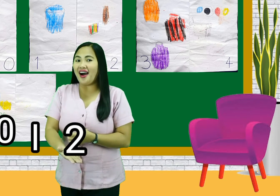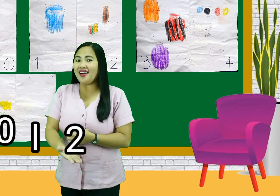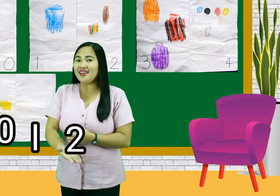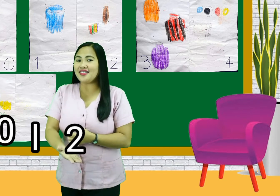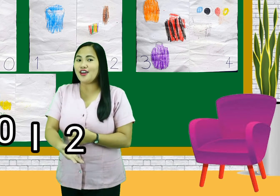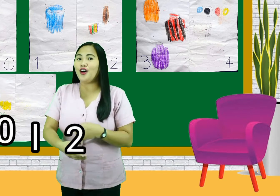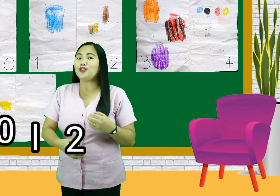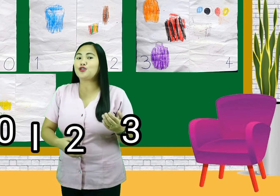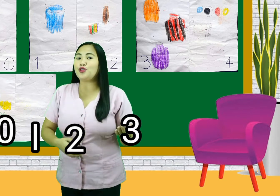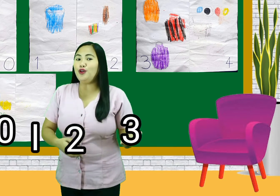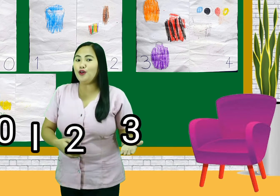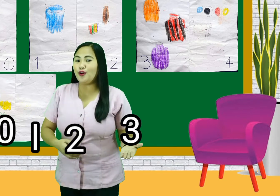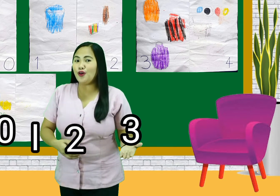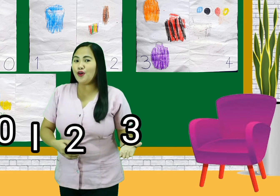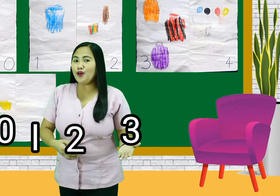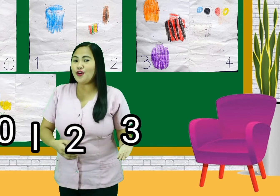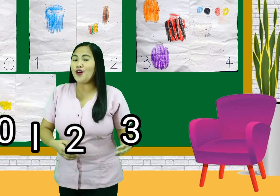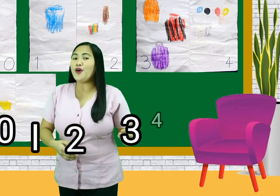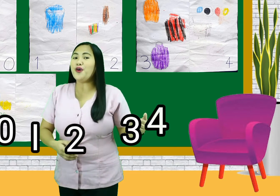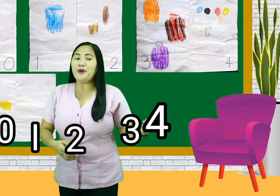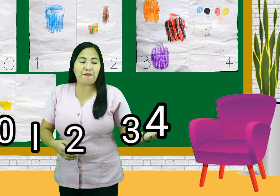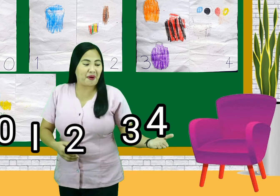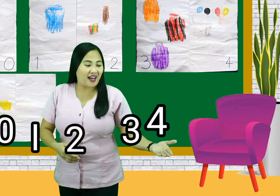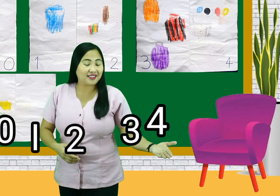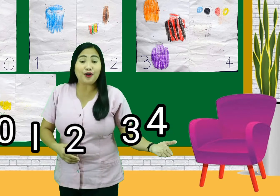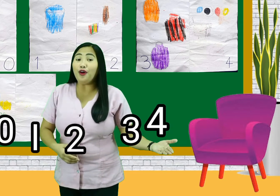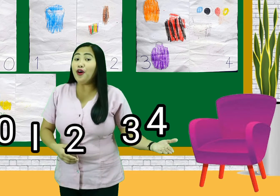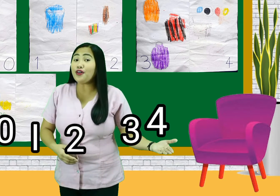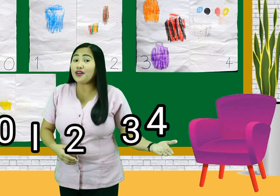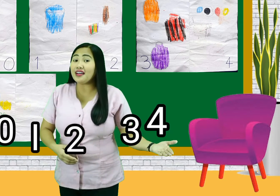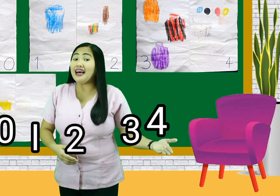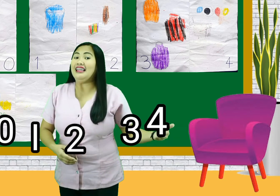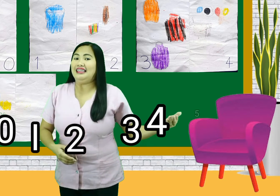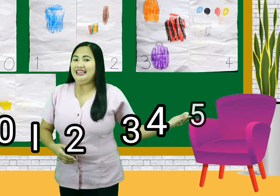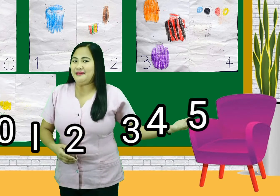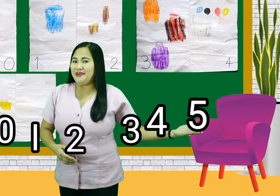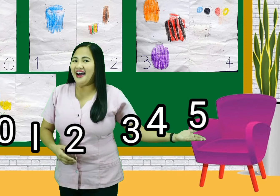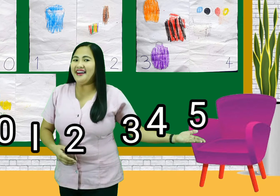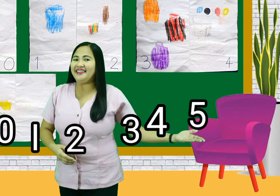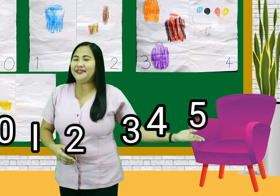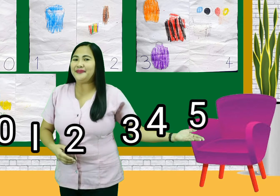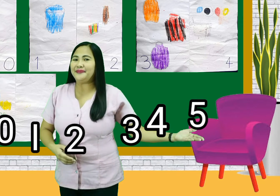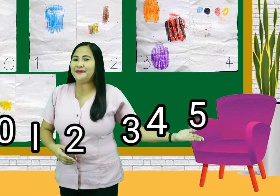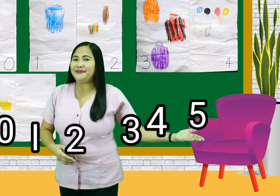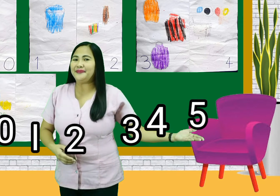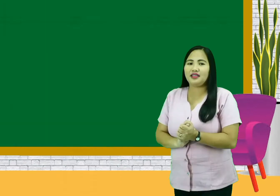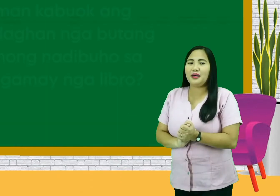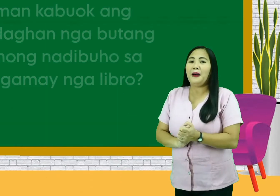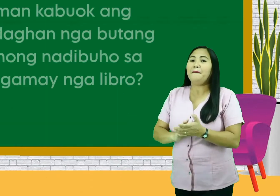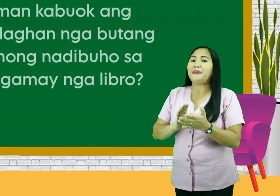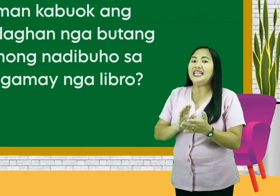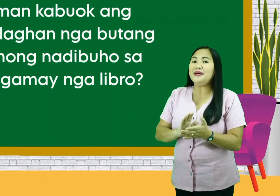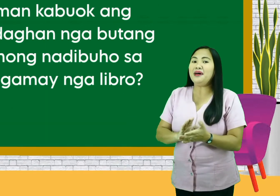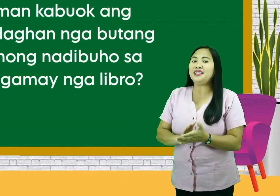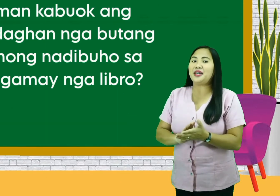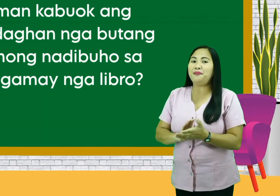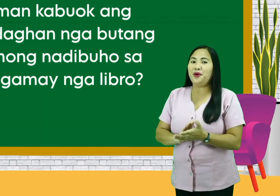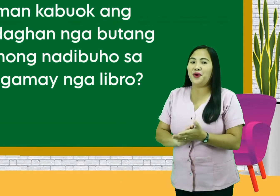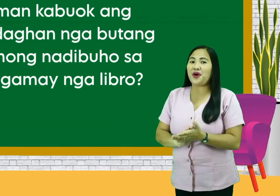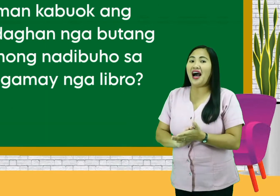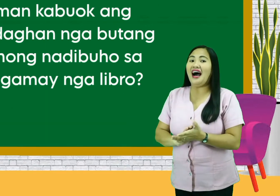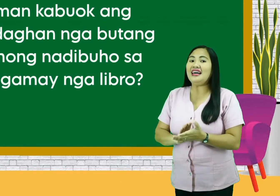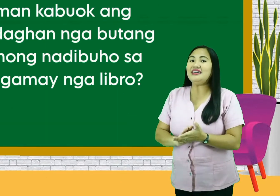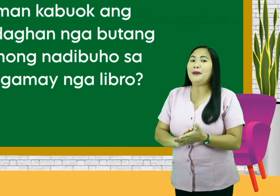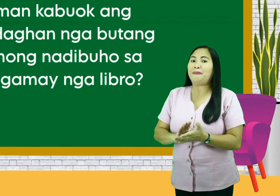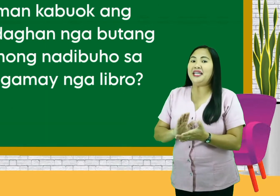duha, tulo, upat, o lima. Pila man